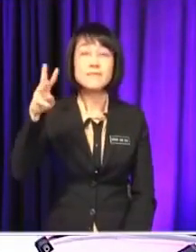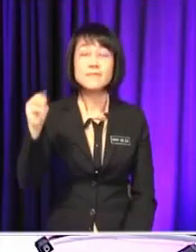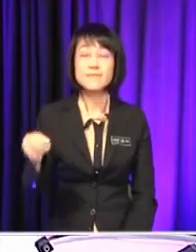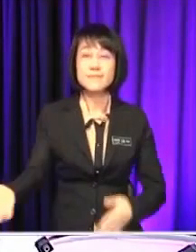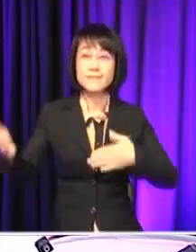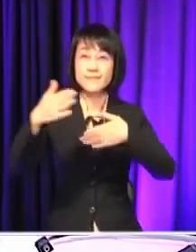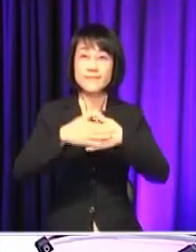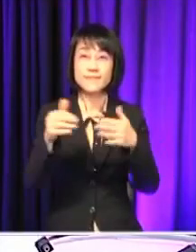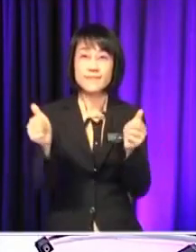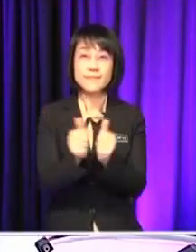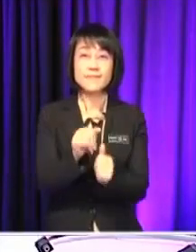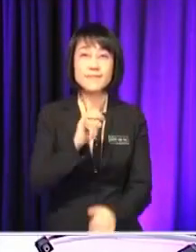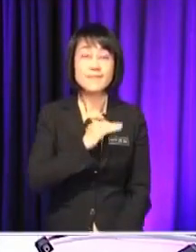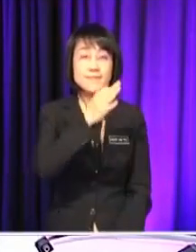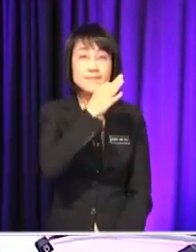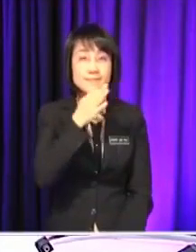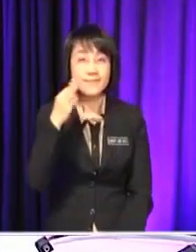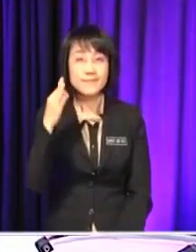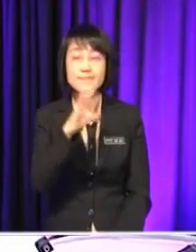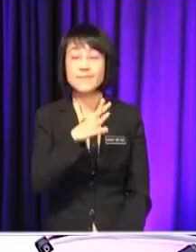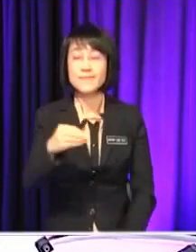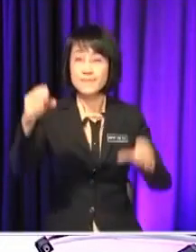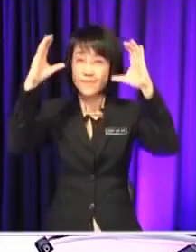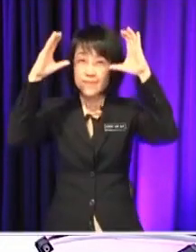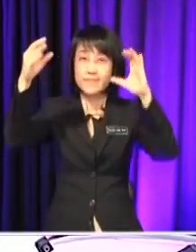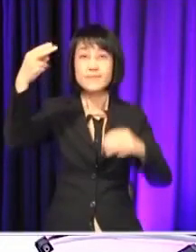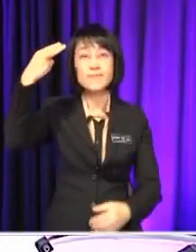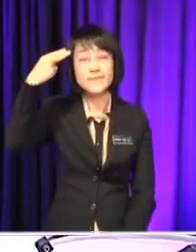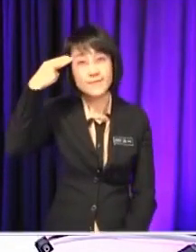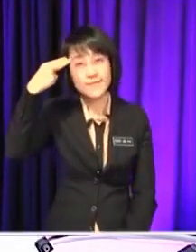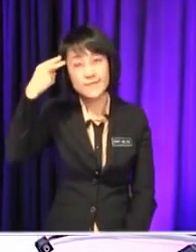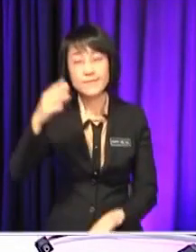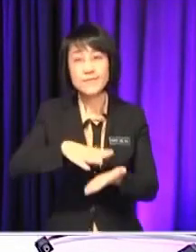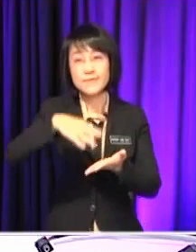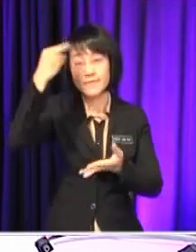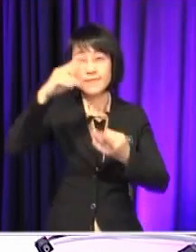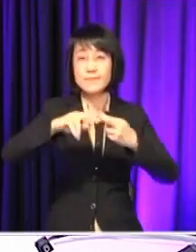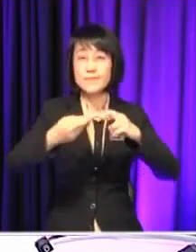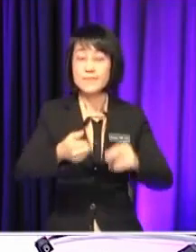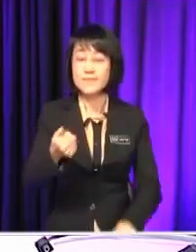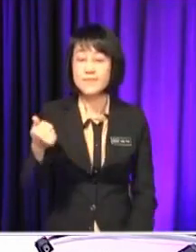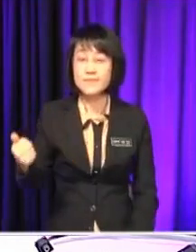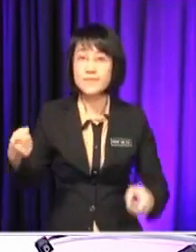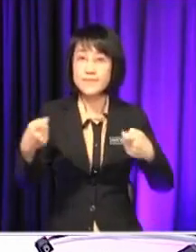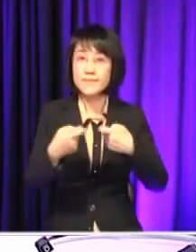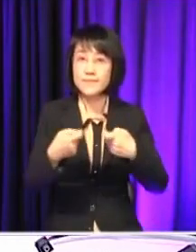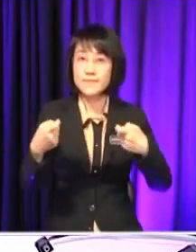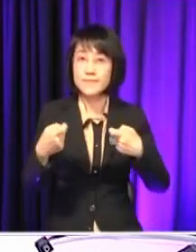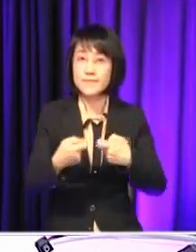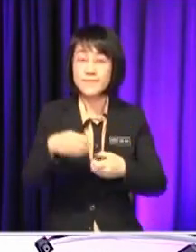video Navy kita hari ini kita belajar tentang eh peralatan electric domestik yaitu